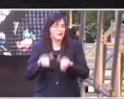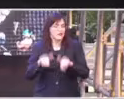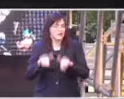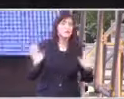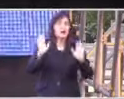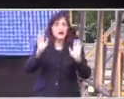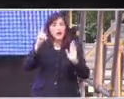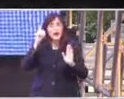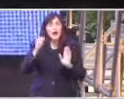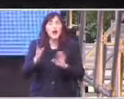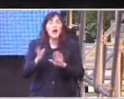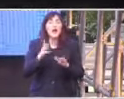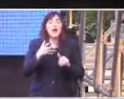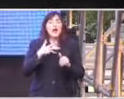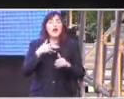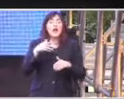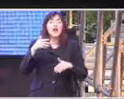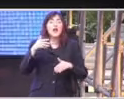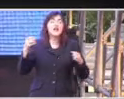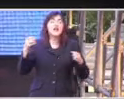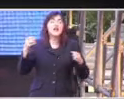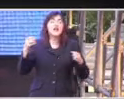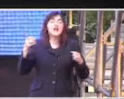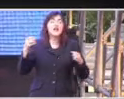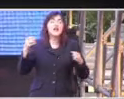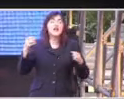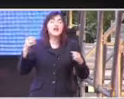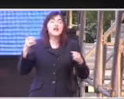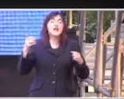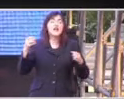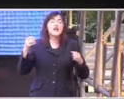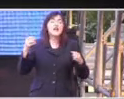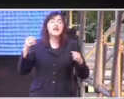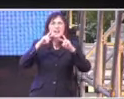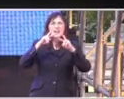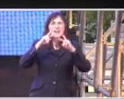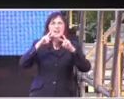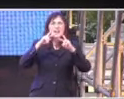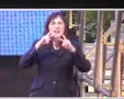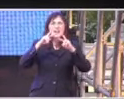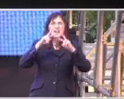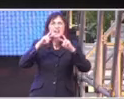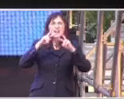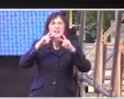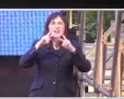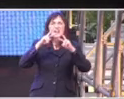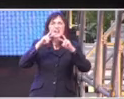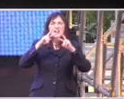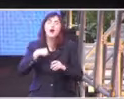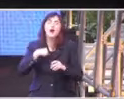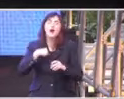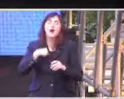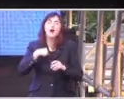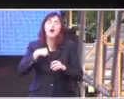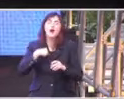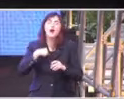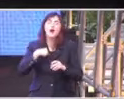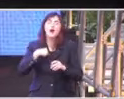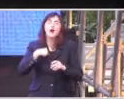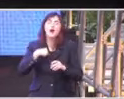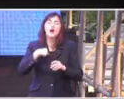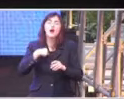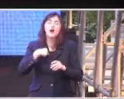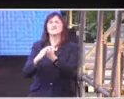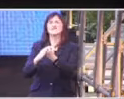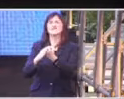l'investimento in ricerca noi pensiamo che si giochi l'identità di un popolo e per questo che da sempre abbiamo detto un